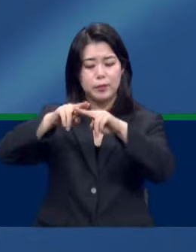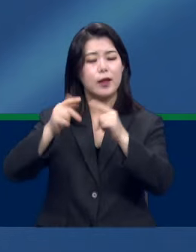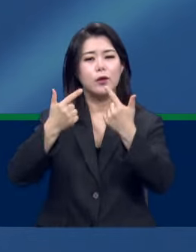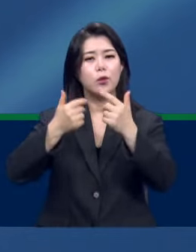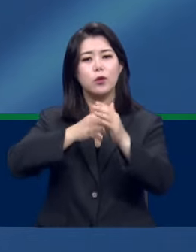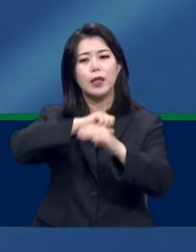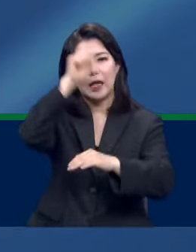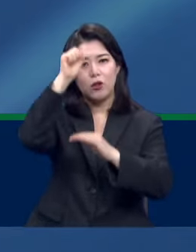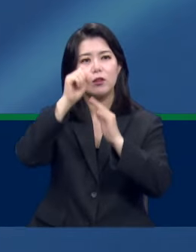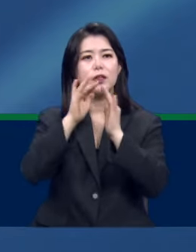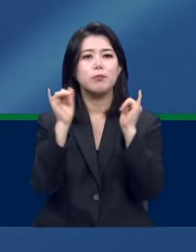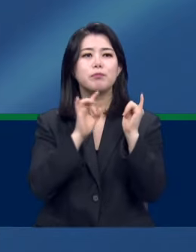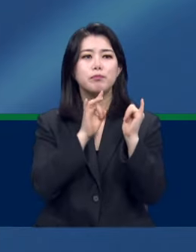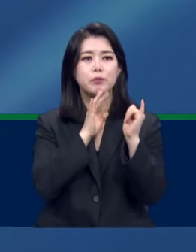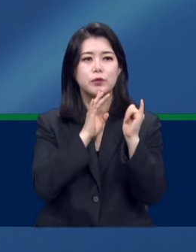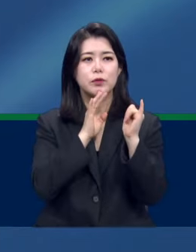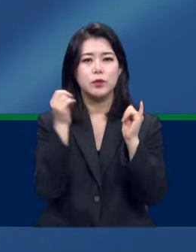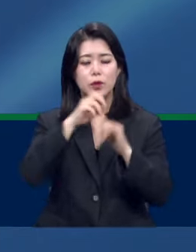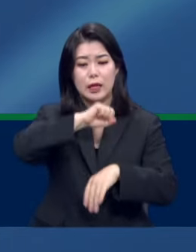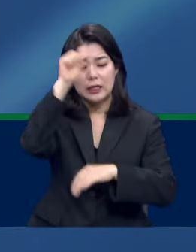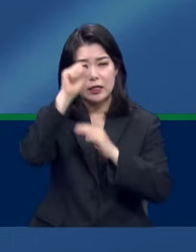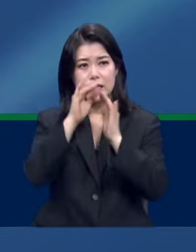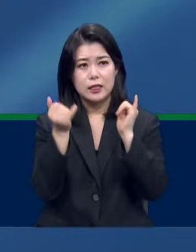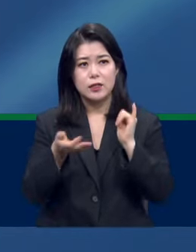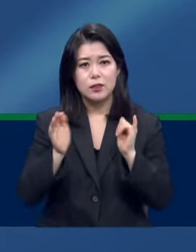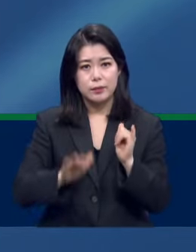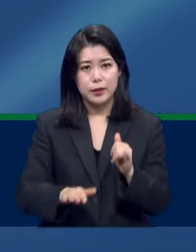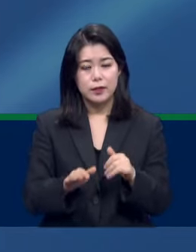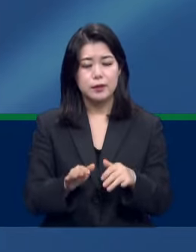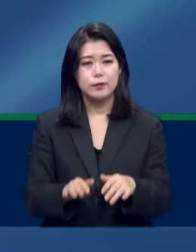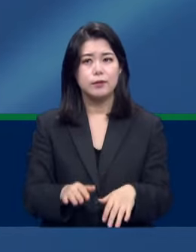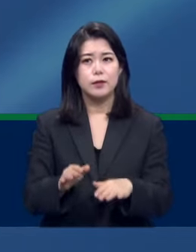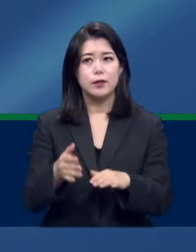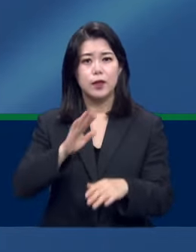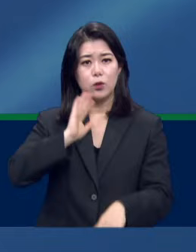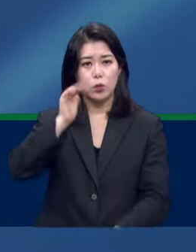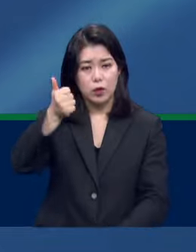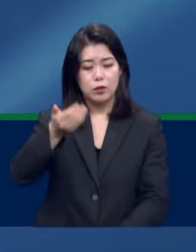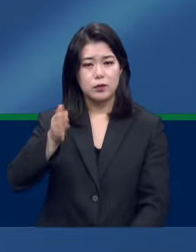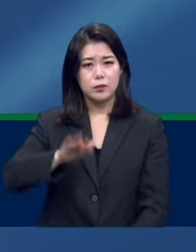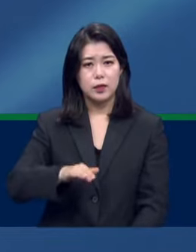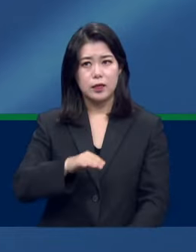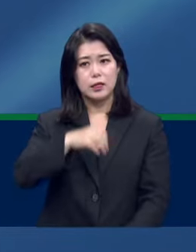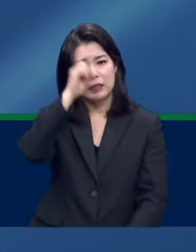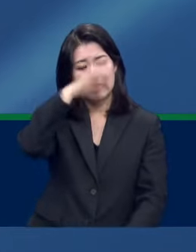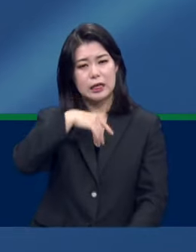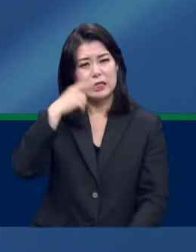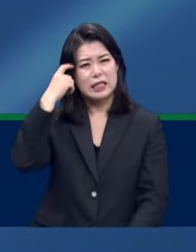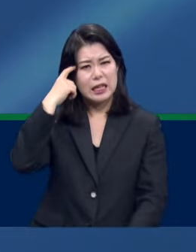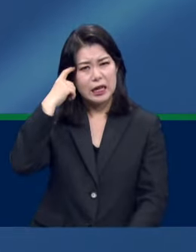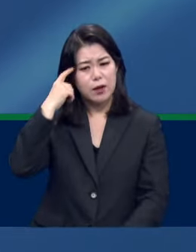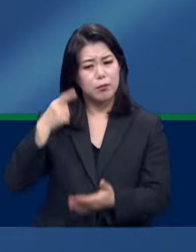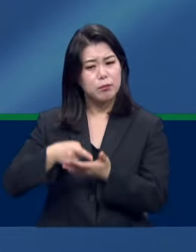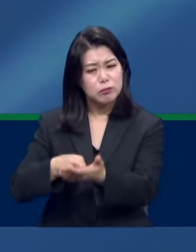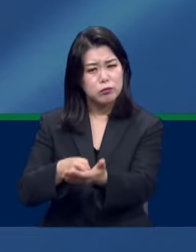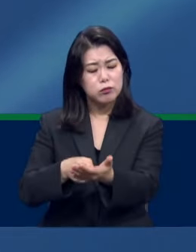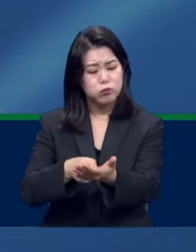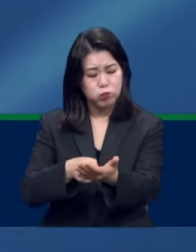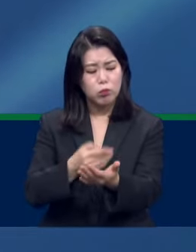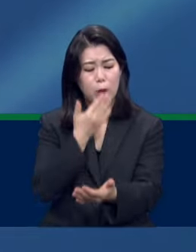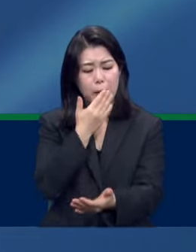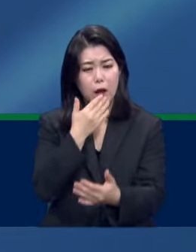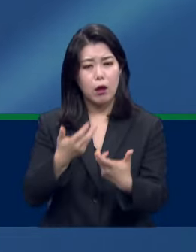만약에 이게 어 당선인이 있다라고 하더라도요 대통령이었다고 하더라도 단순한 의견 개지는 누구나 알 수 있게 돼 있다 예를 들어서 이건